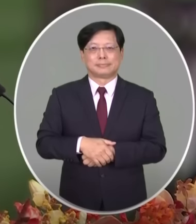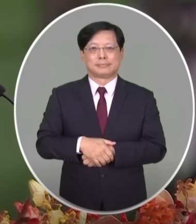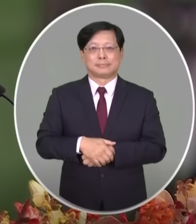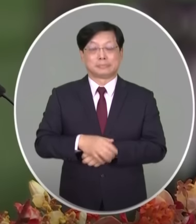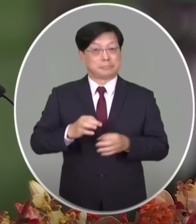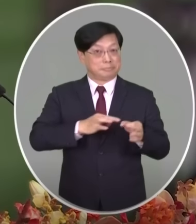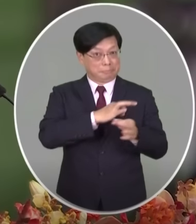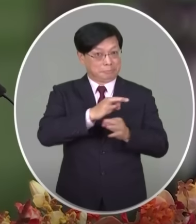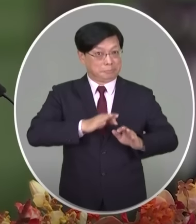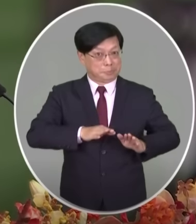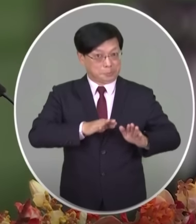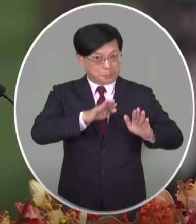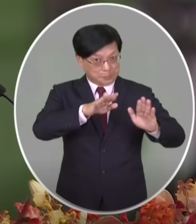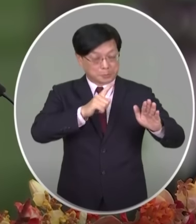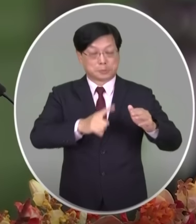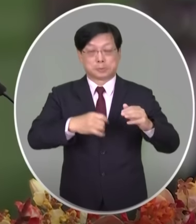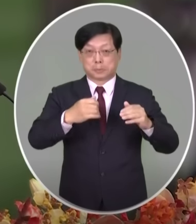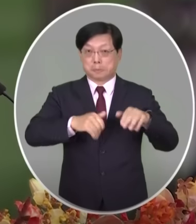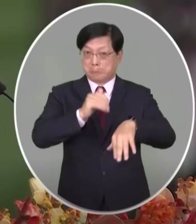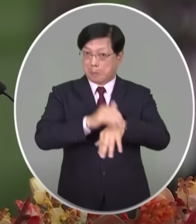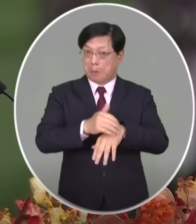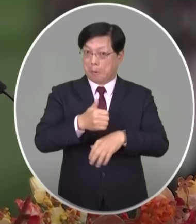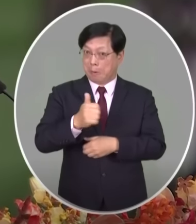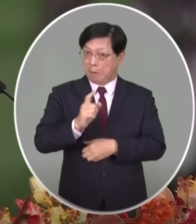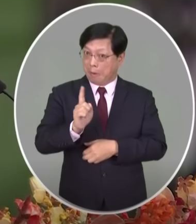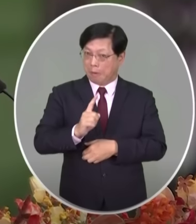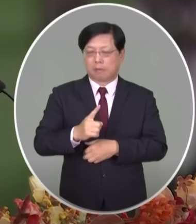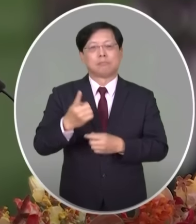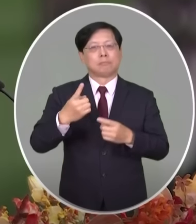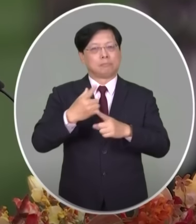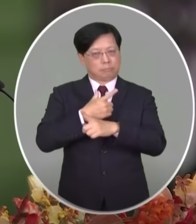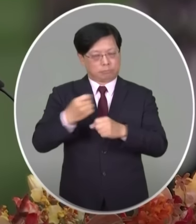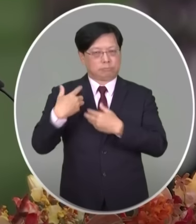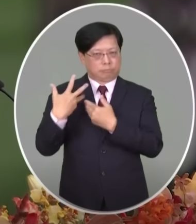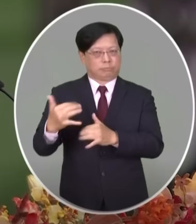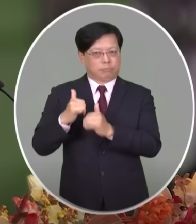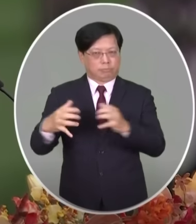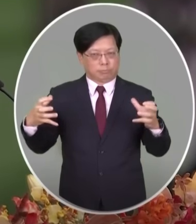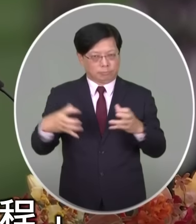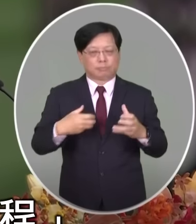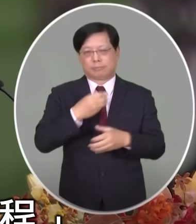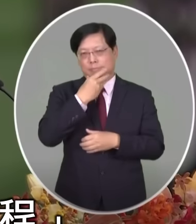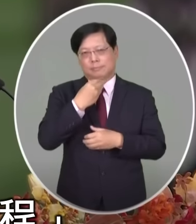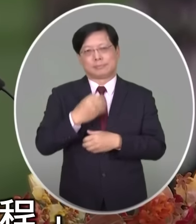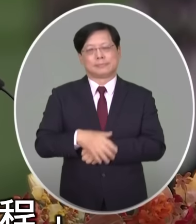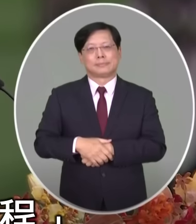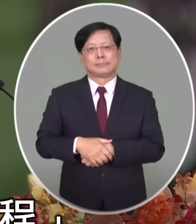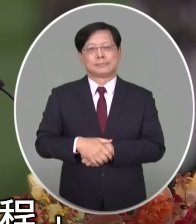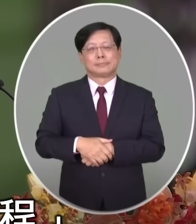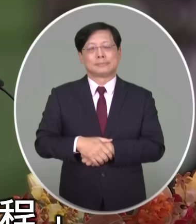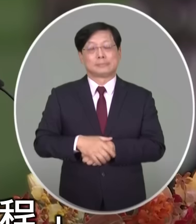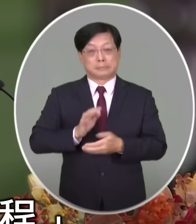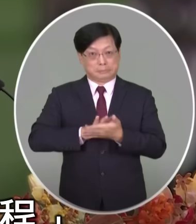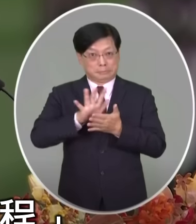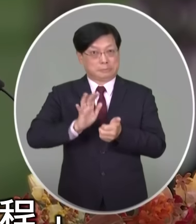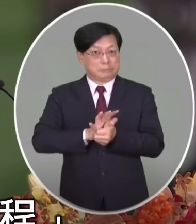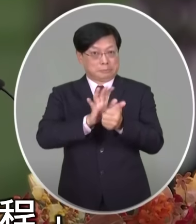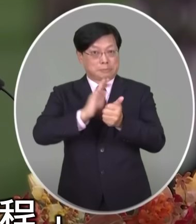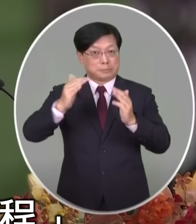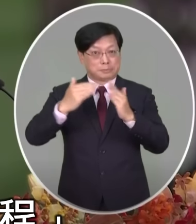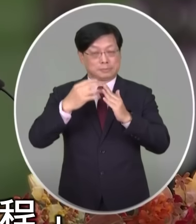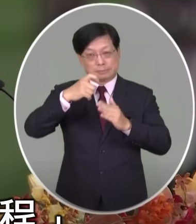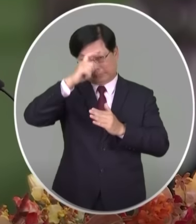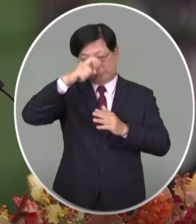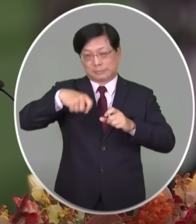经济发展的果实应该为全民所共享，未来在推动国家希望工